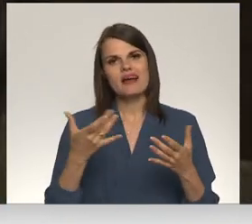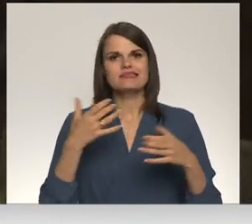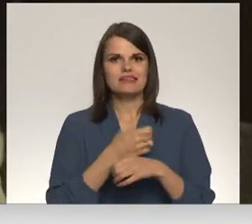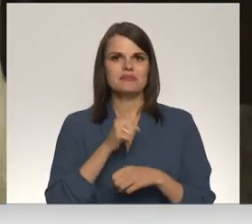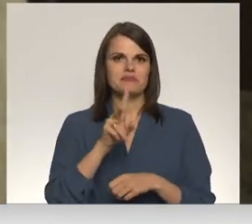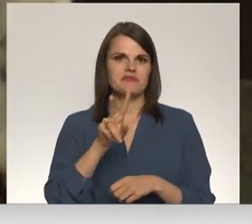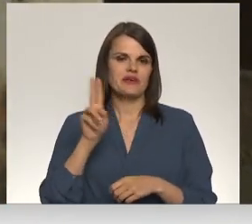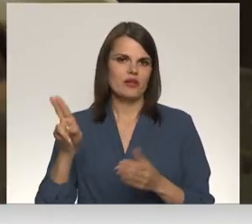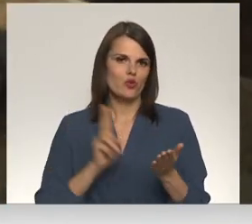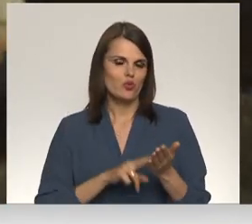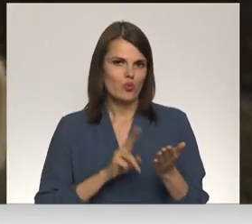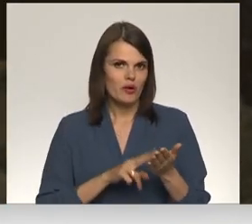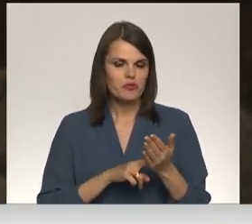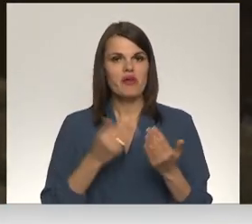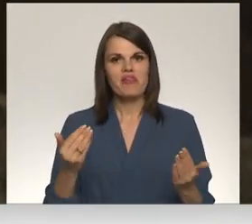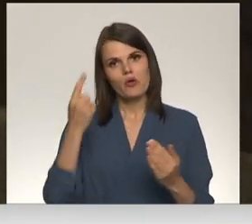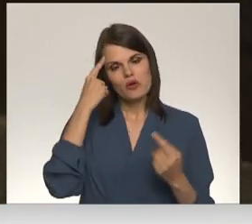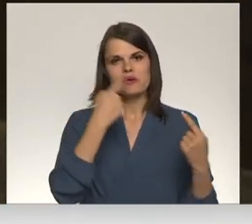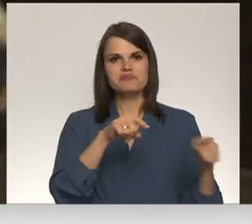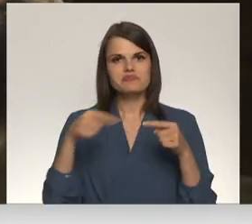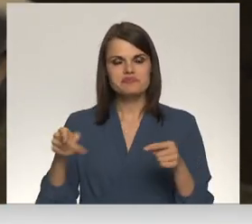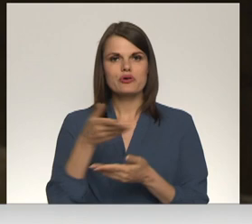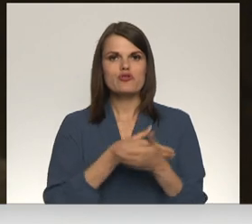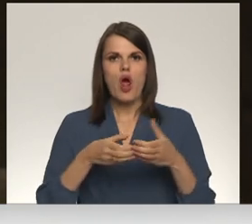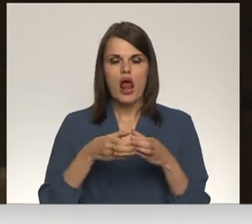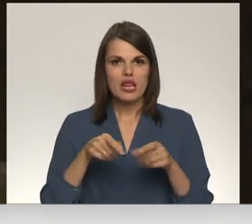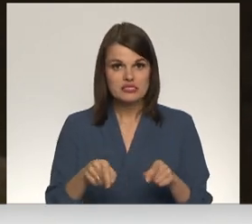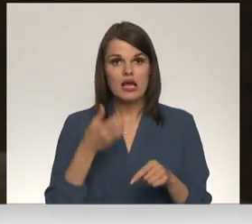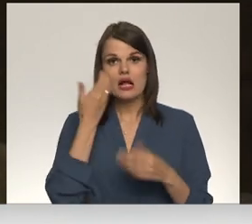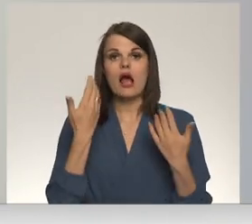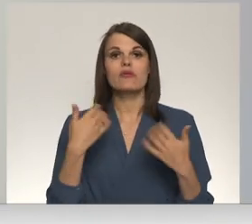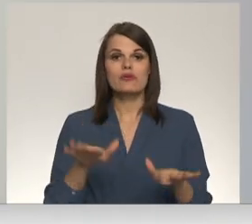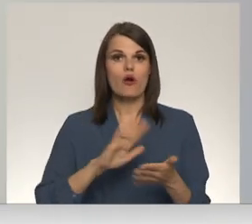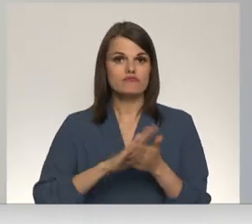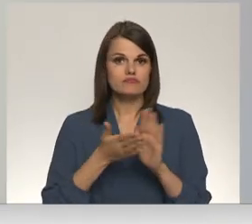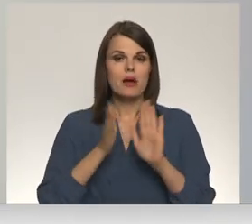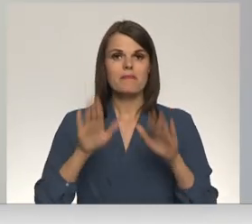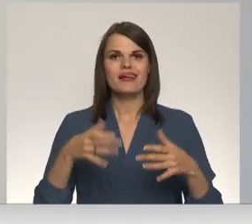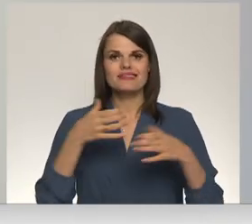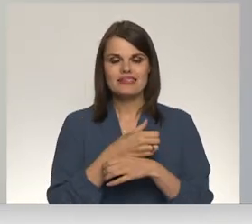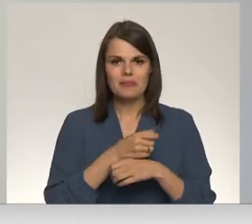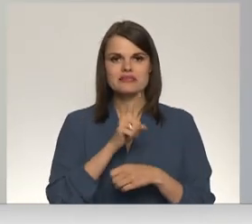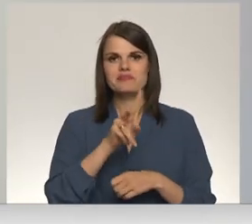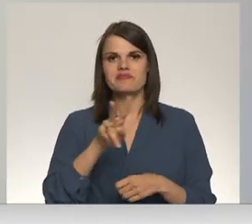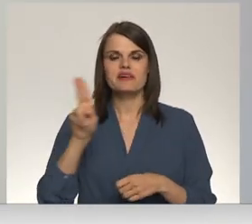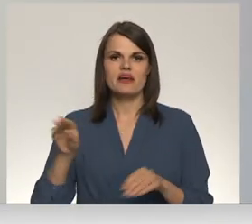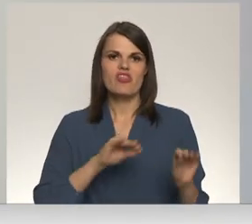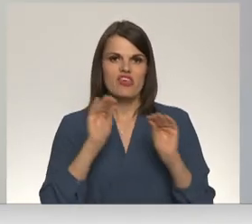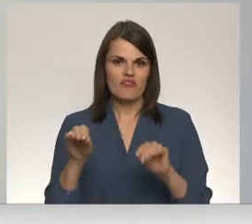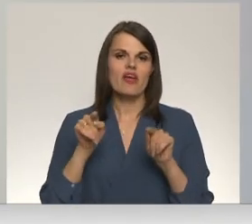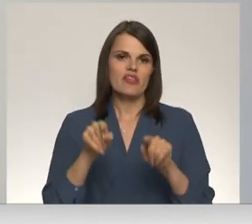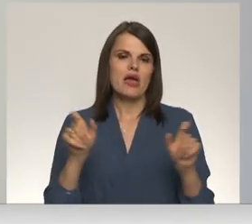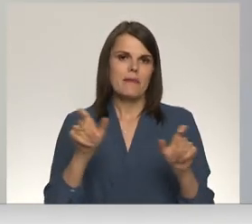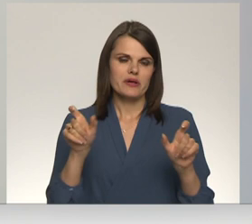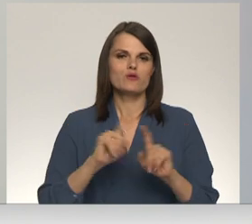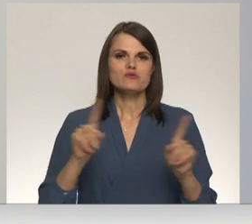koalīcijā viedokļi dalās. Tajā brīdī, kad koalīcija būs vienojusies par samazinātā PVN ieviešanu, tajā pašā